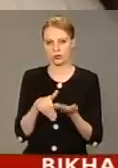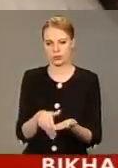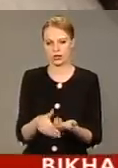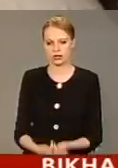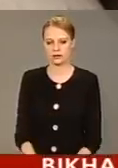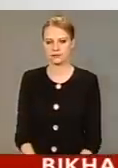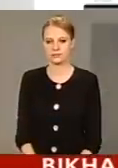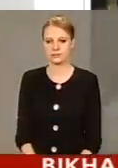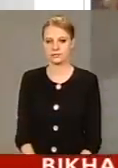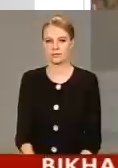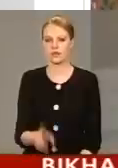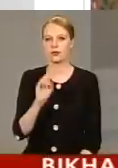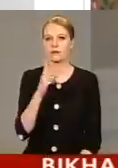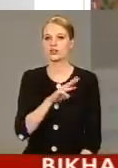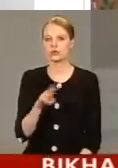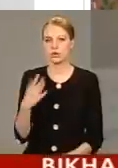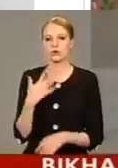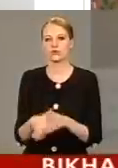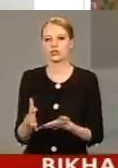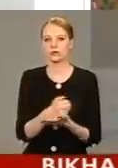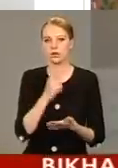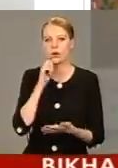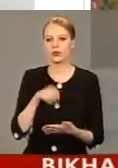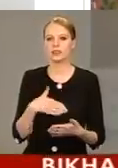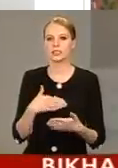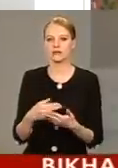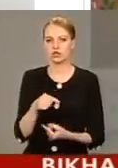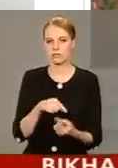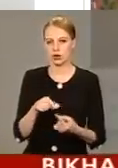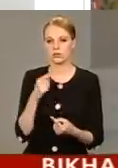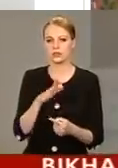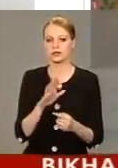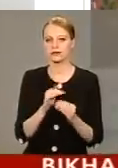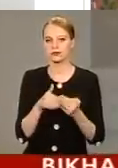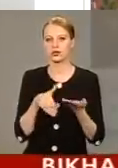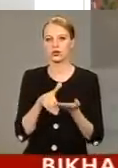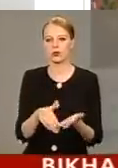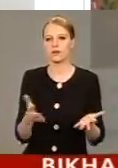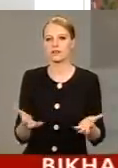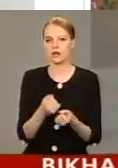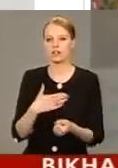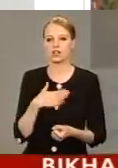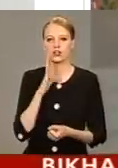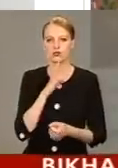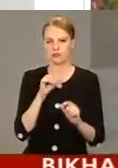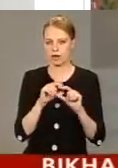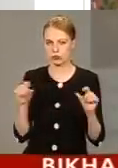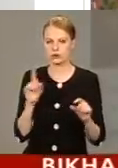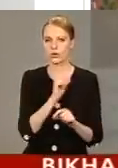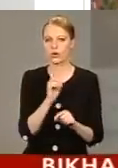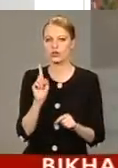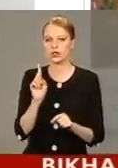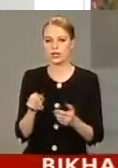допоможіть. Перший мільйон уже збирає українська біржа благодійності. В розділі «Допоможіть врятувати нашу маму» кожен